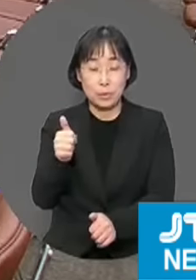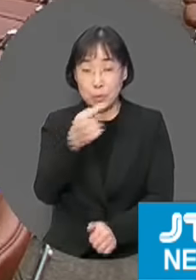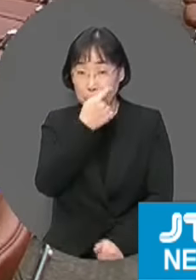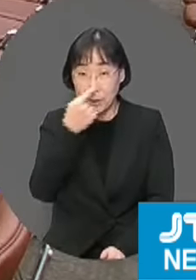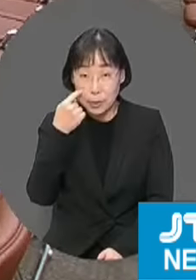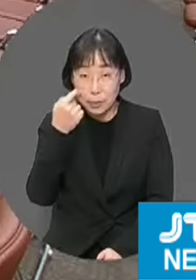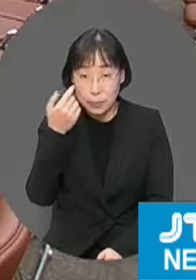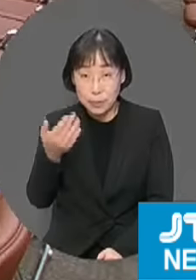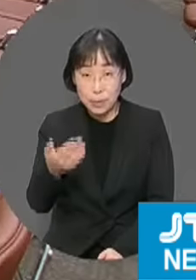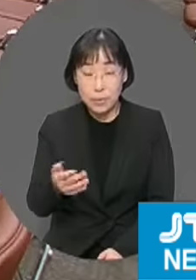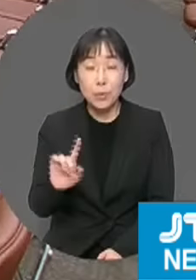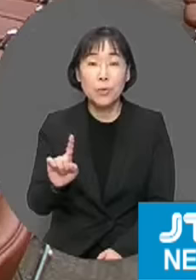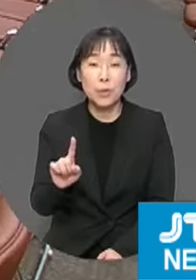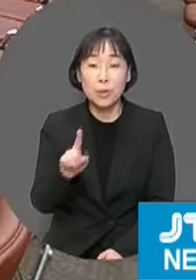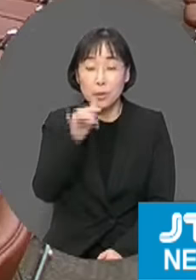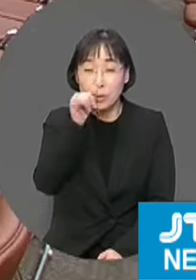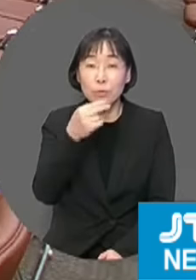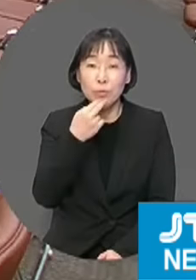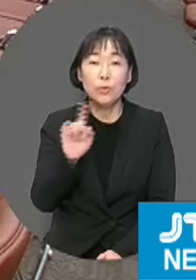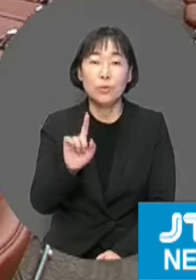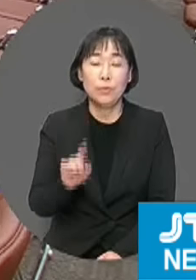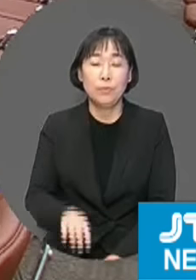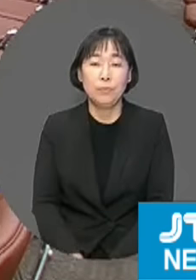있어요, 없어요?